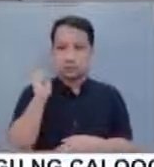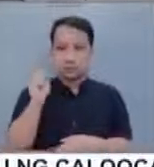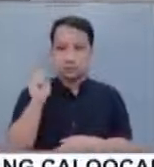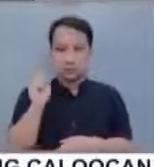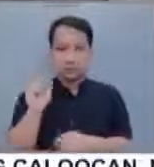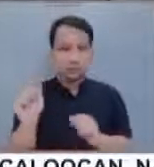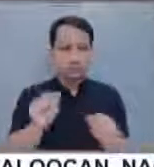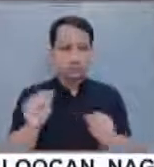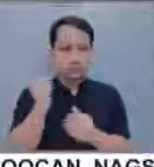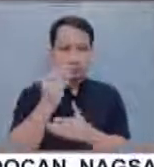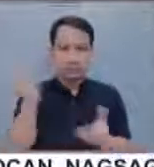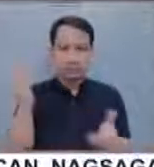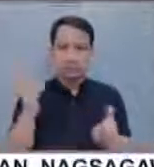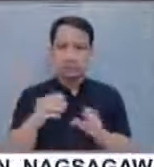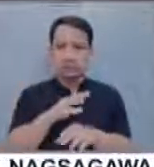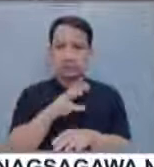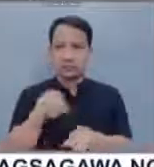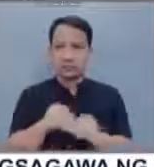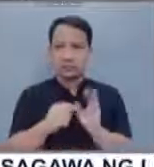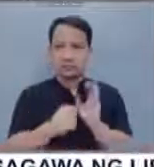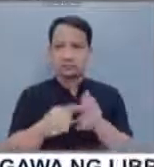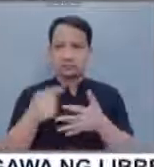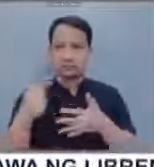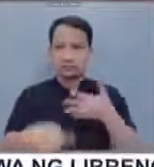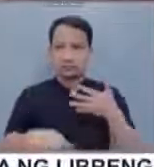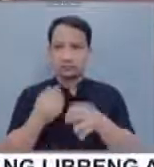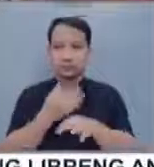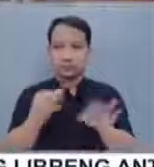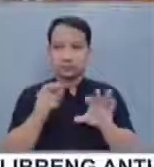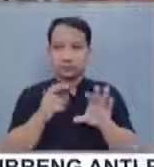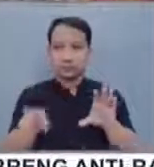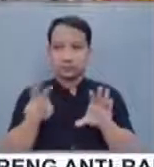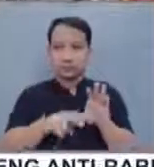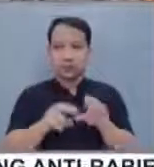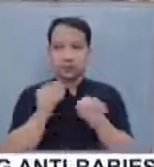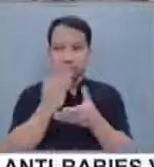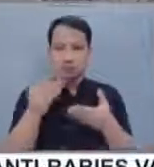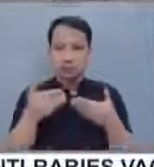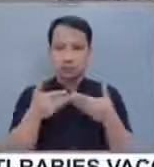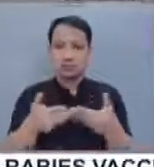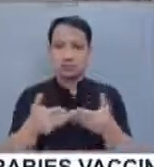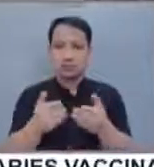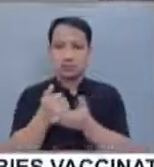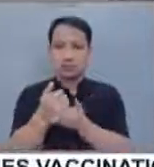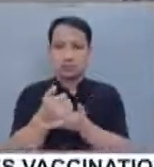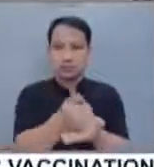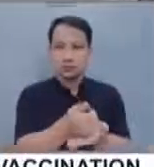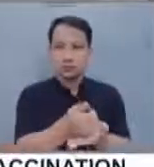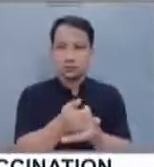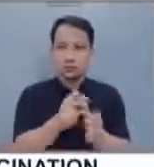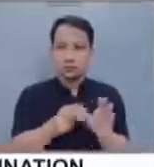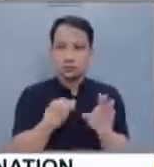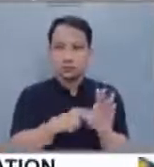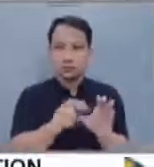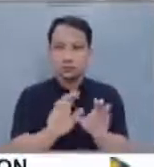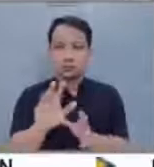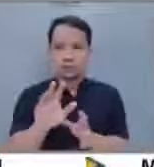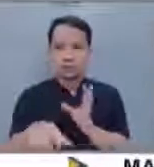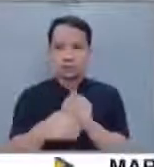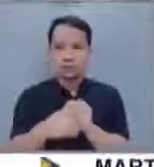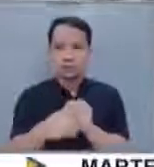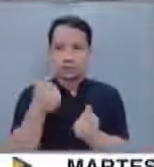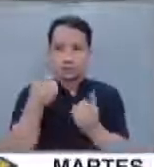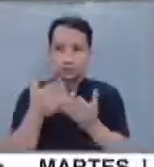mga kinakaharap na usapin ng libreng sakay upang patuloy na matulungan ang mga commuter pati na rin ang mga driver.